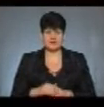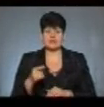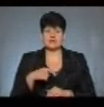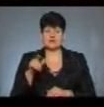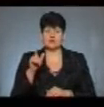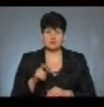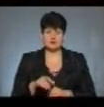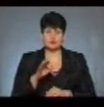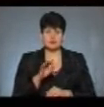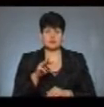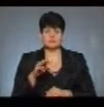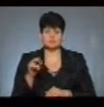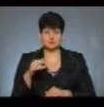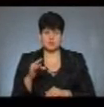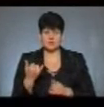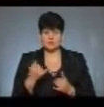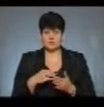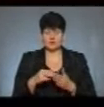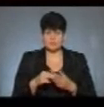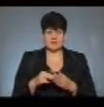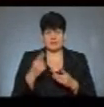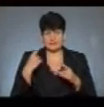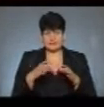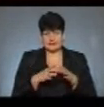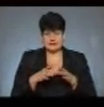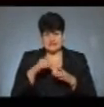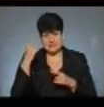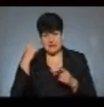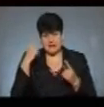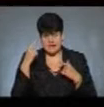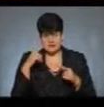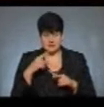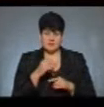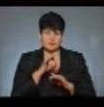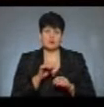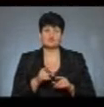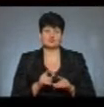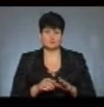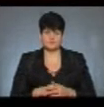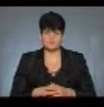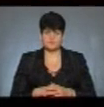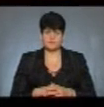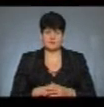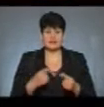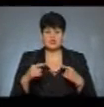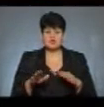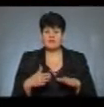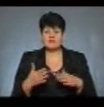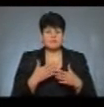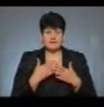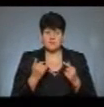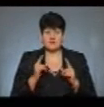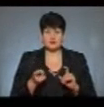Тернополянка Олена Мудра сьогодні придбала диск із казками. Розповідає, чому долучилася до акції. Інакших варіантів нема,